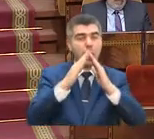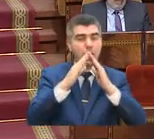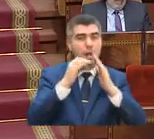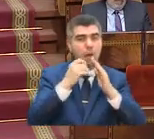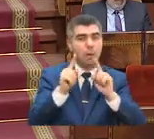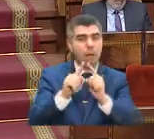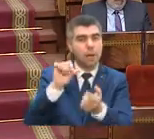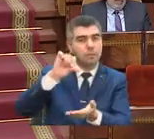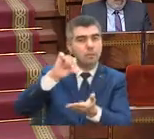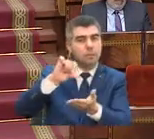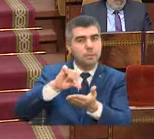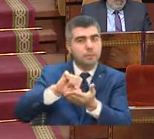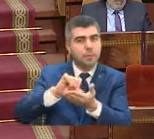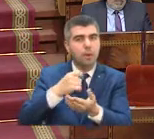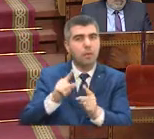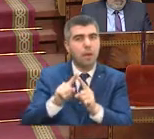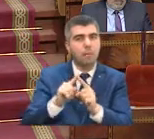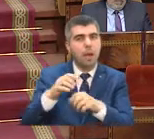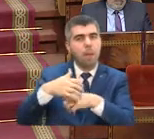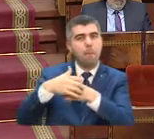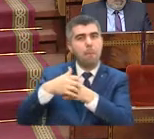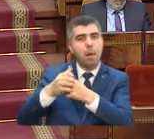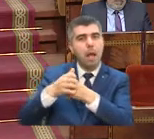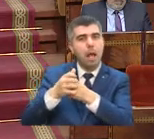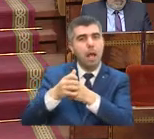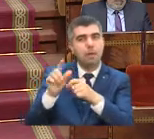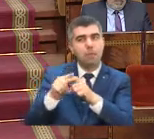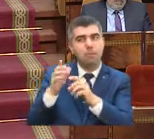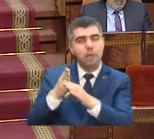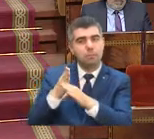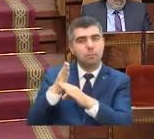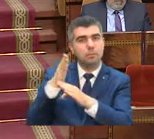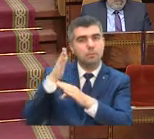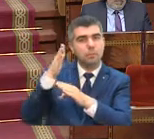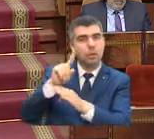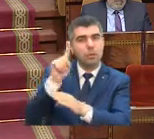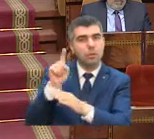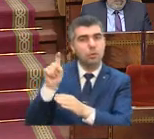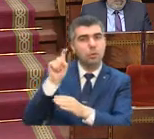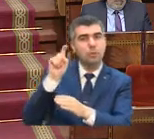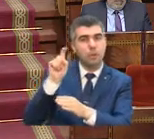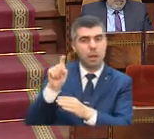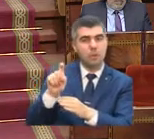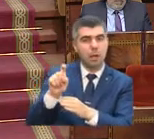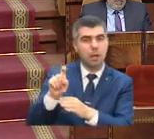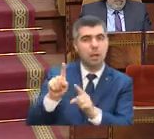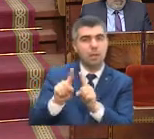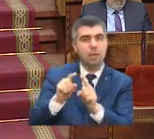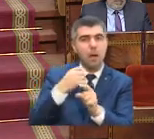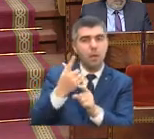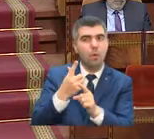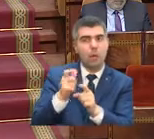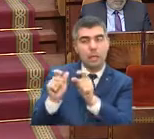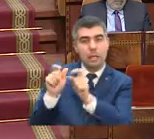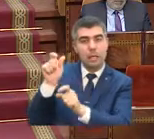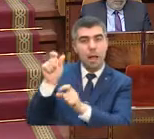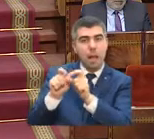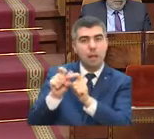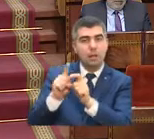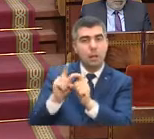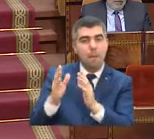مباشره اقليم بركان جماعه ريسلان. كاين واحد الحصار كبير، السيد باغي يبني